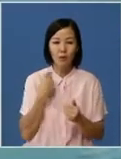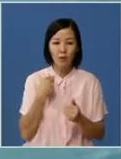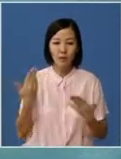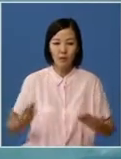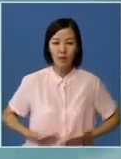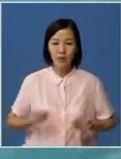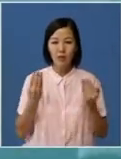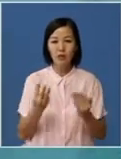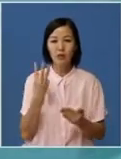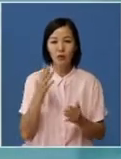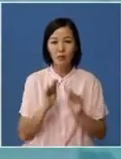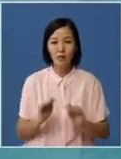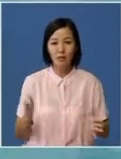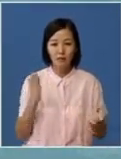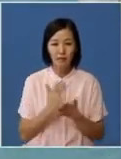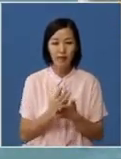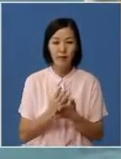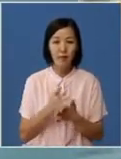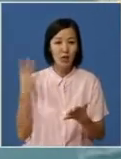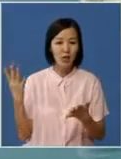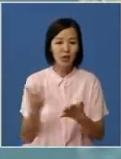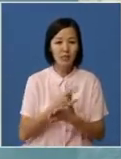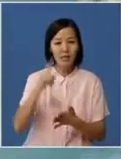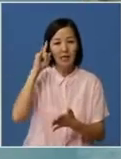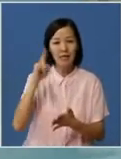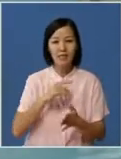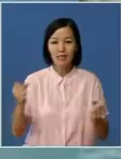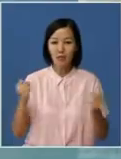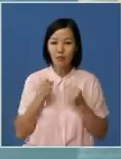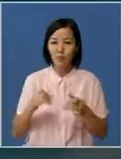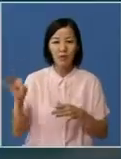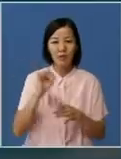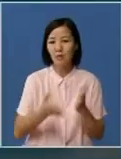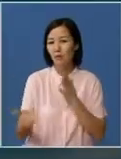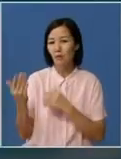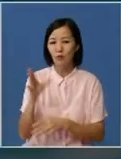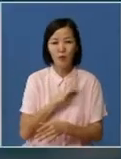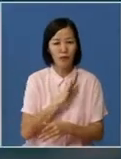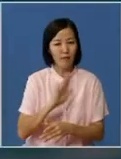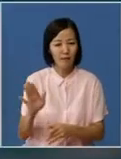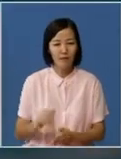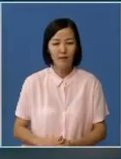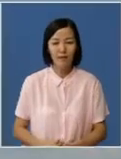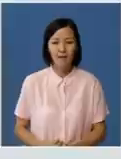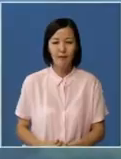Бүгінде 3 баланың анасы. Айта кетсек, мұндай жетістік еліміздің спорт тарихында бұрын-соңды болмаған.